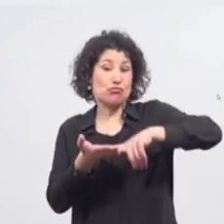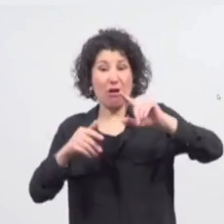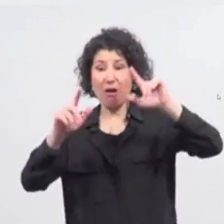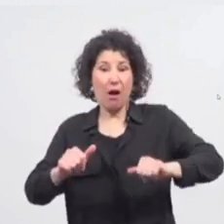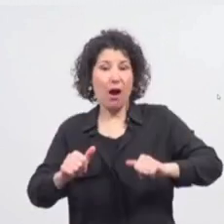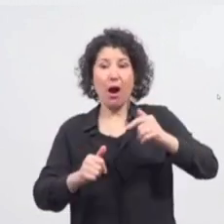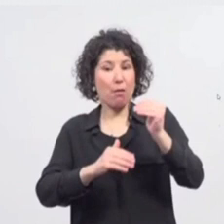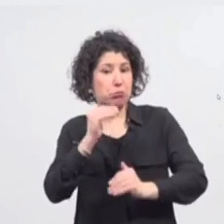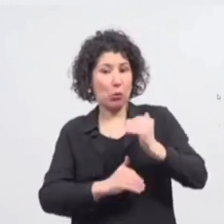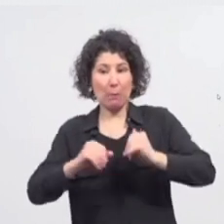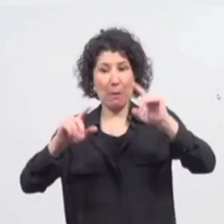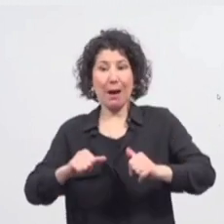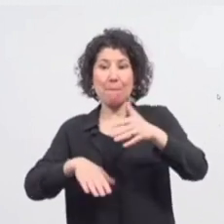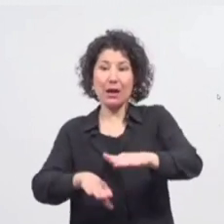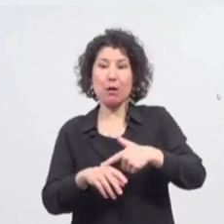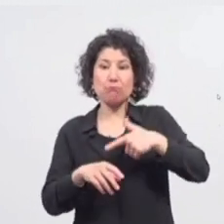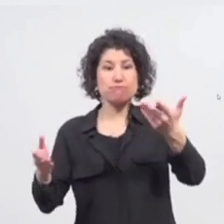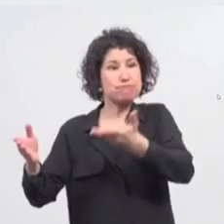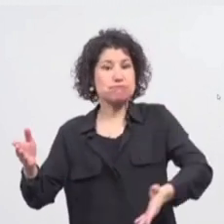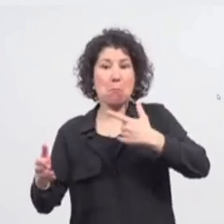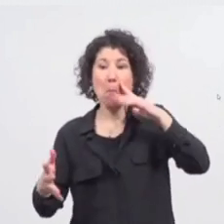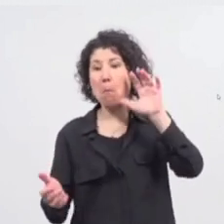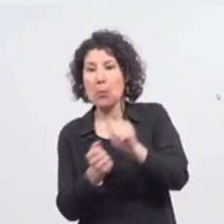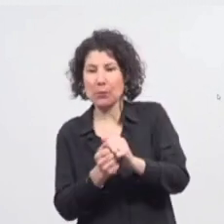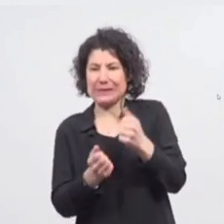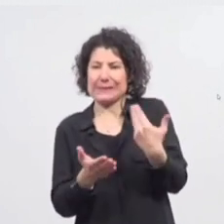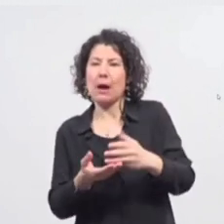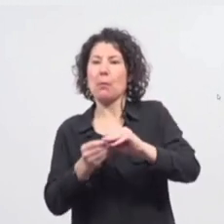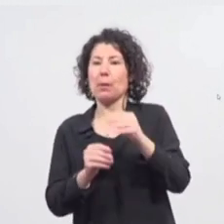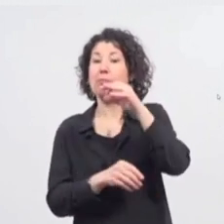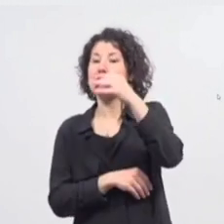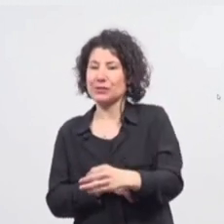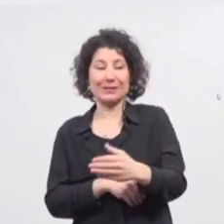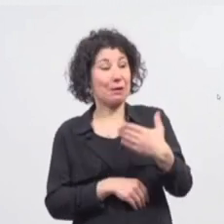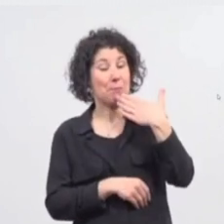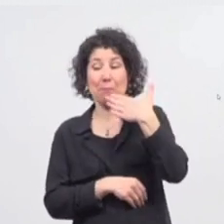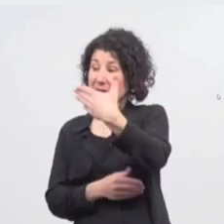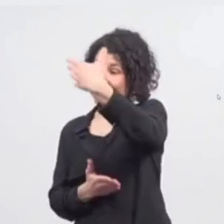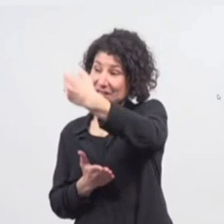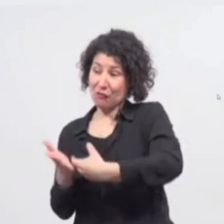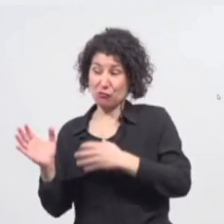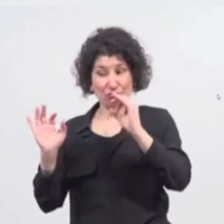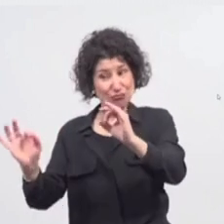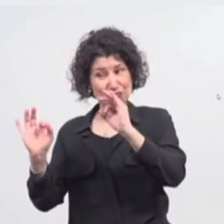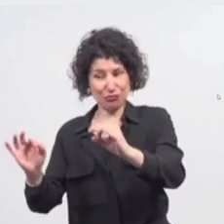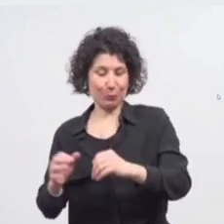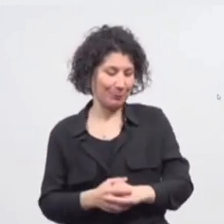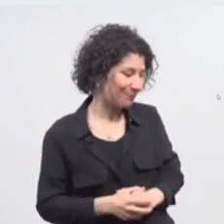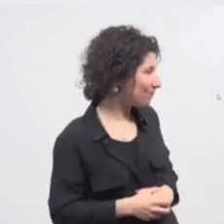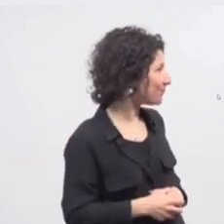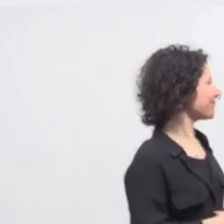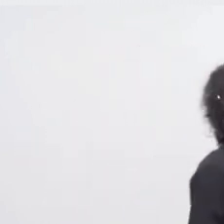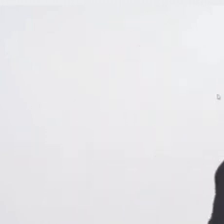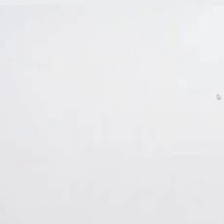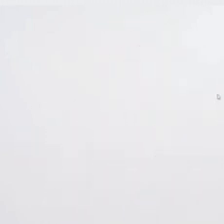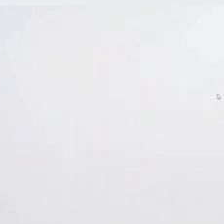ces possibilités qui leur sont offertes. C'est pour ça que merci de le dire et de le porter dans vos médias.